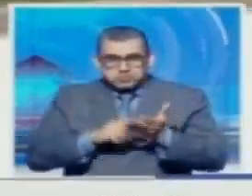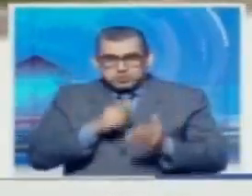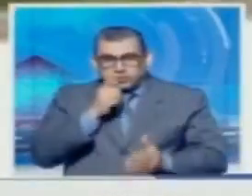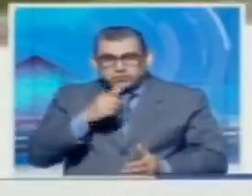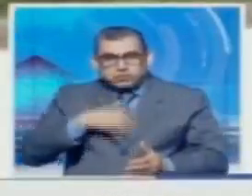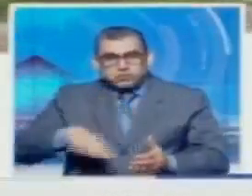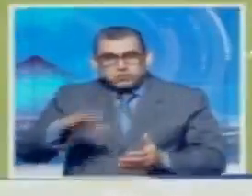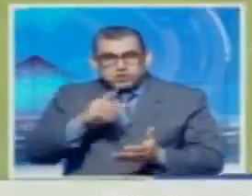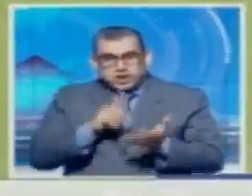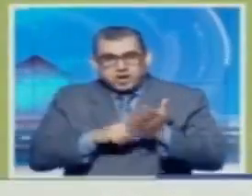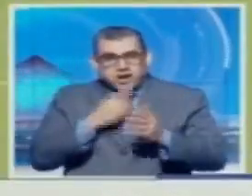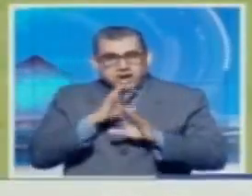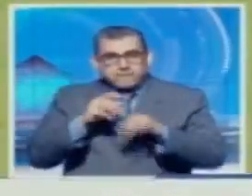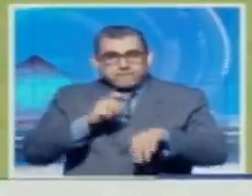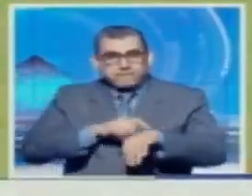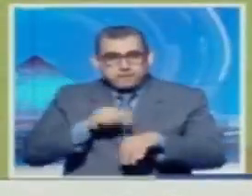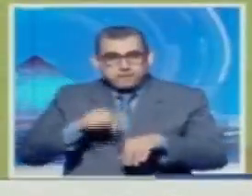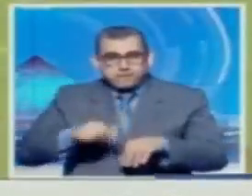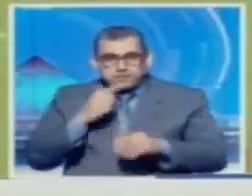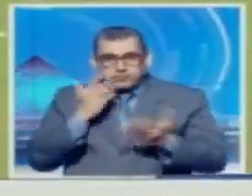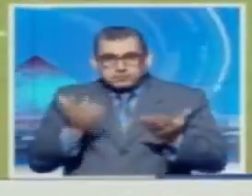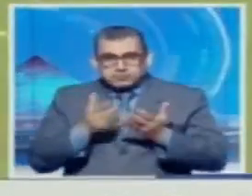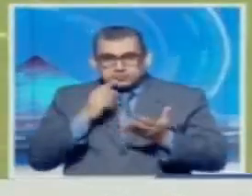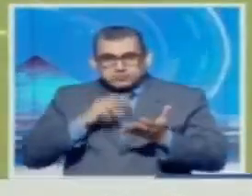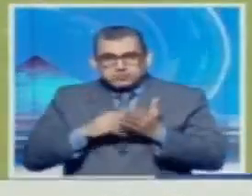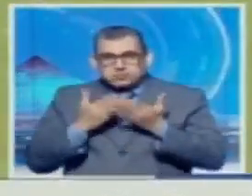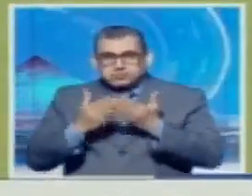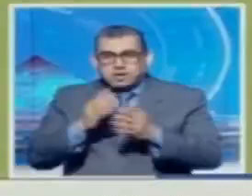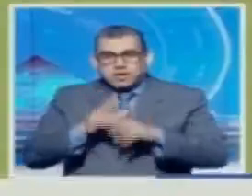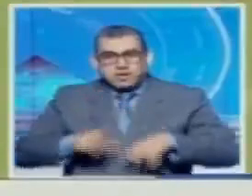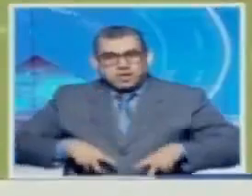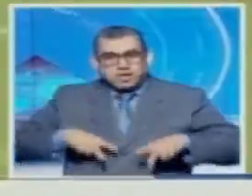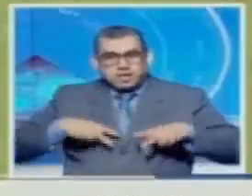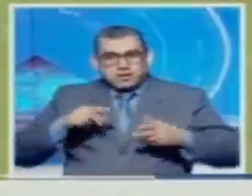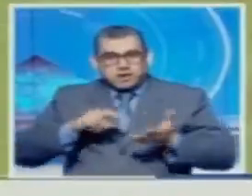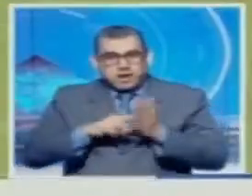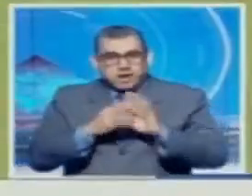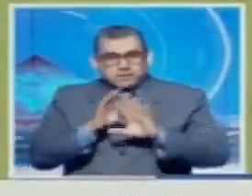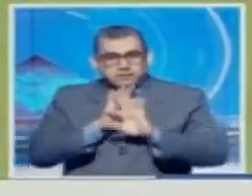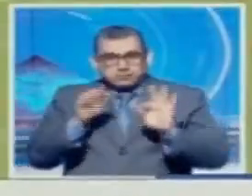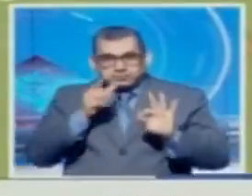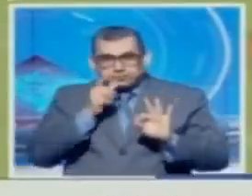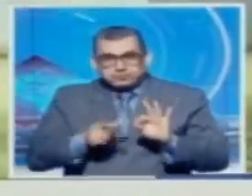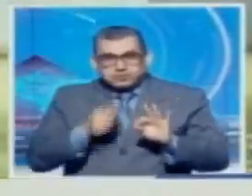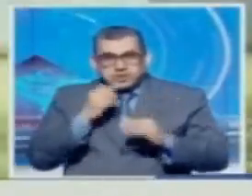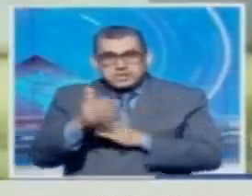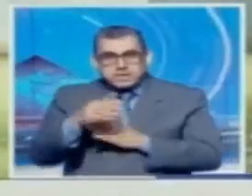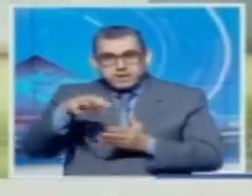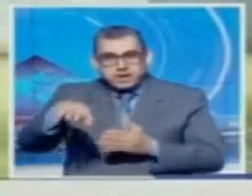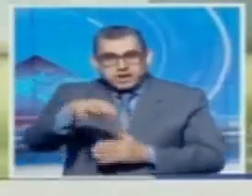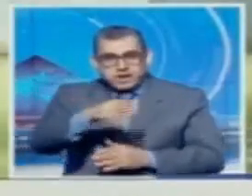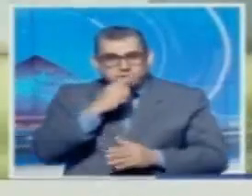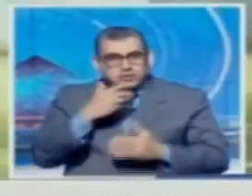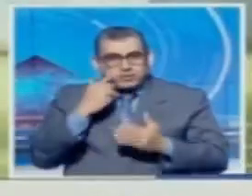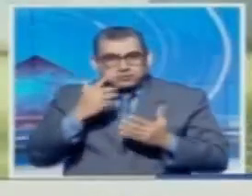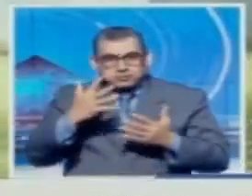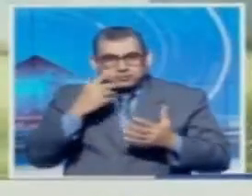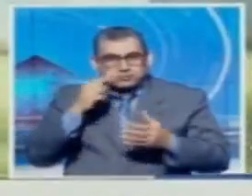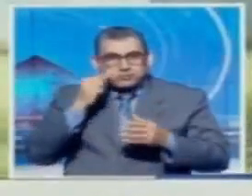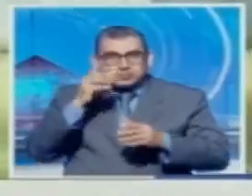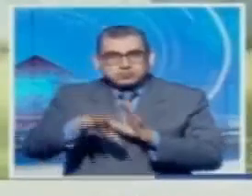والصغار على موعد من الراحة والاستجمام والاستمتاع بكل محتويات حديقة الأسماك، من مناظر